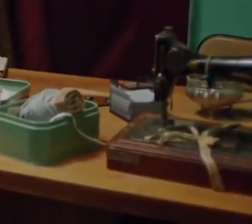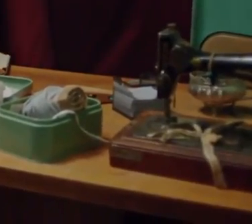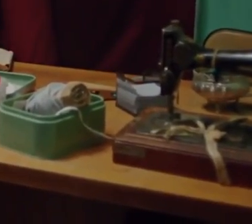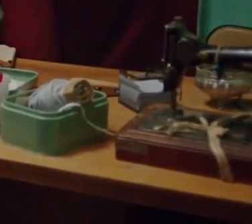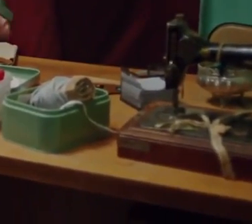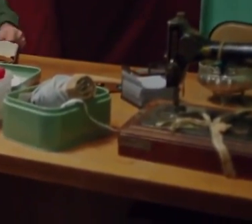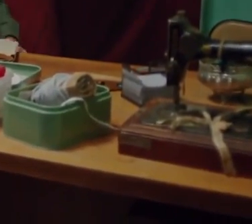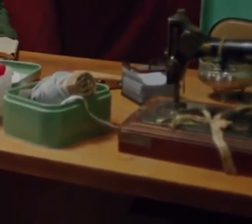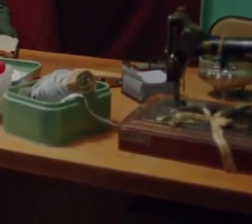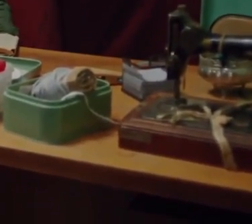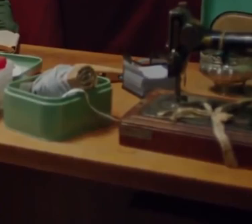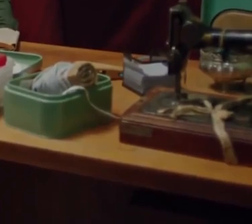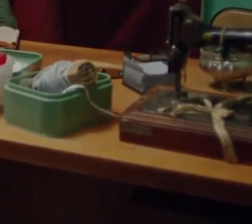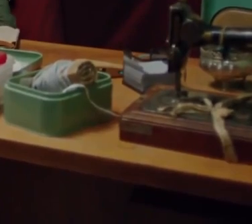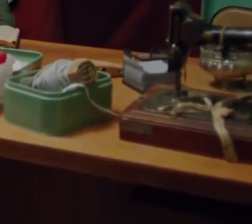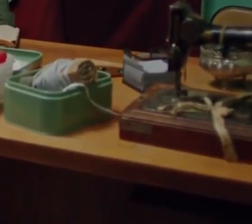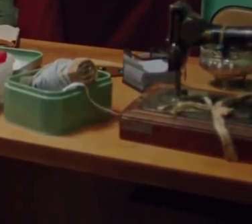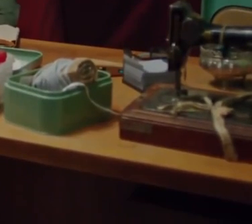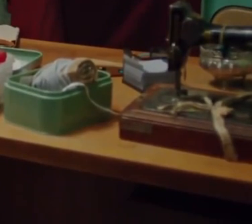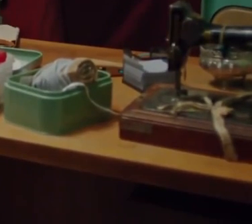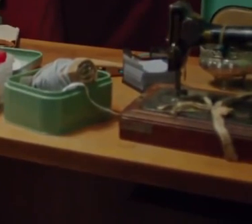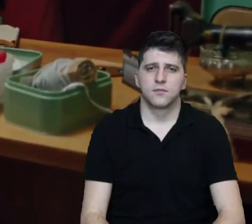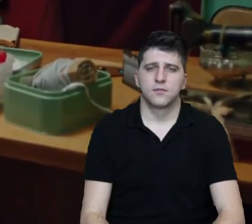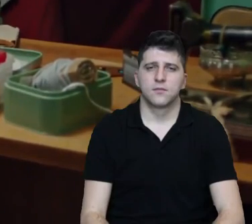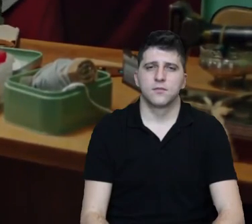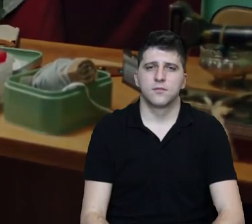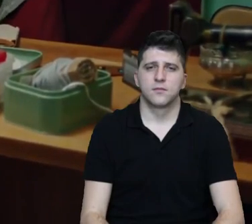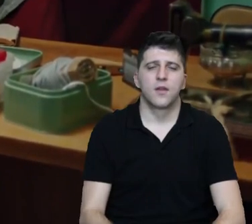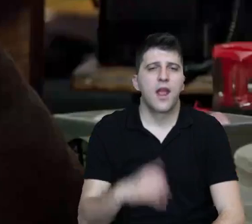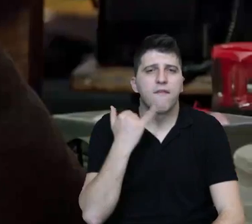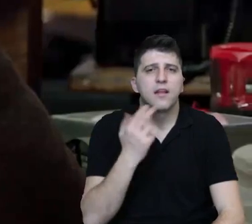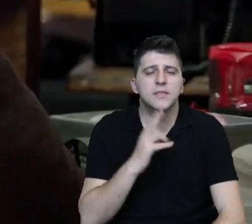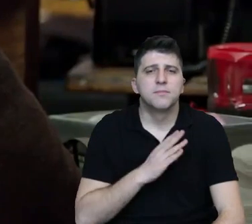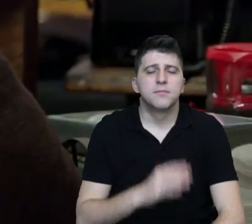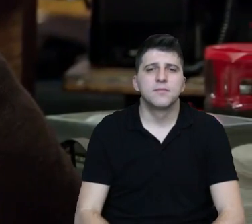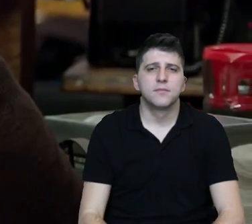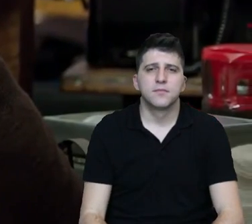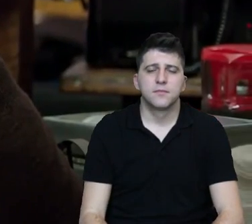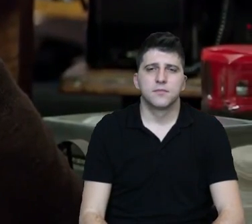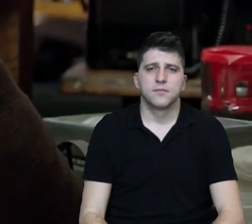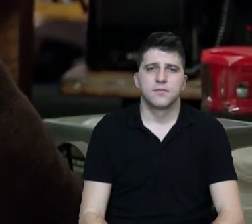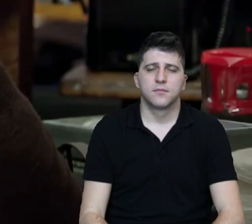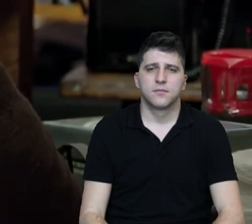yöneldi. İbrahim telefonunu açtı. Efendim kızım.